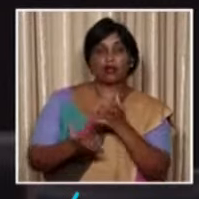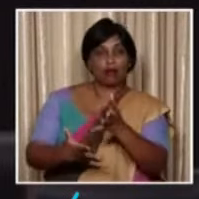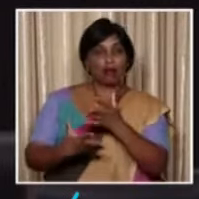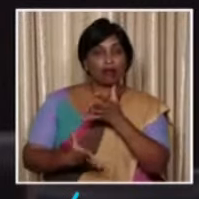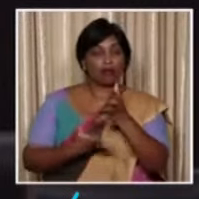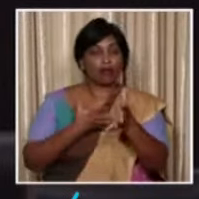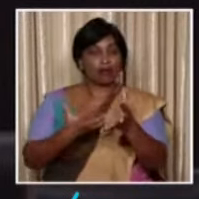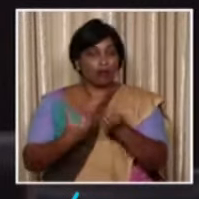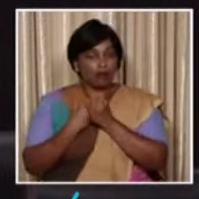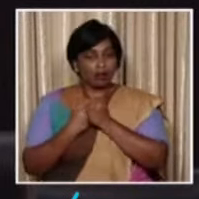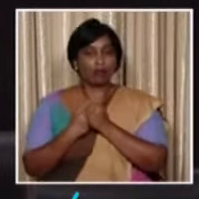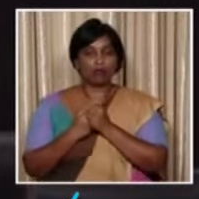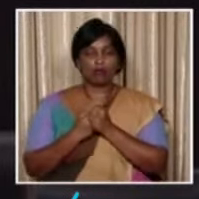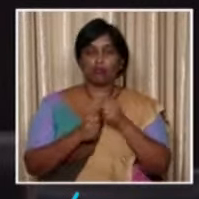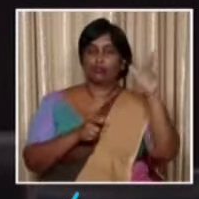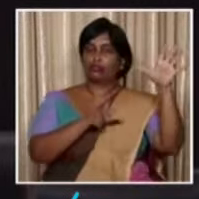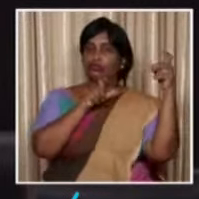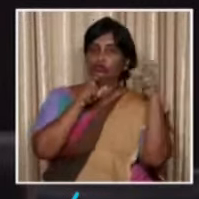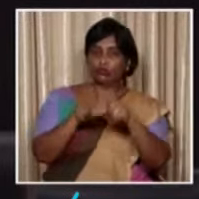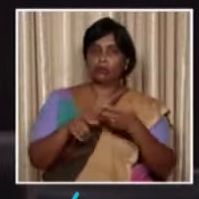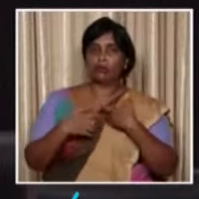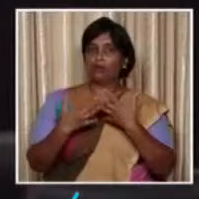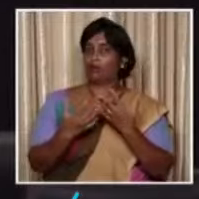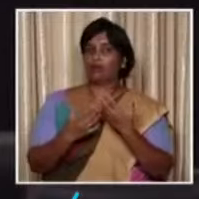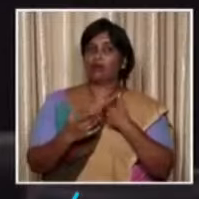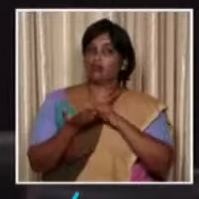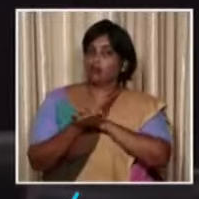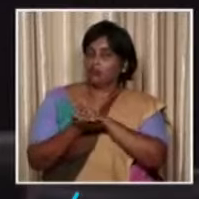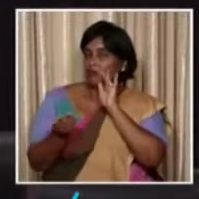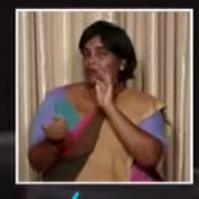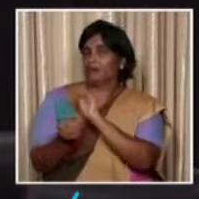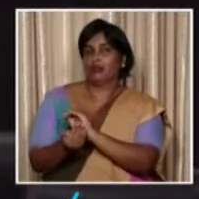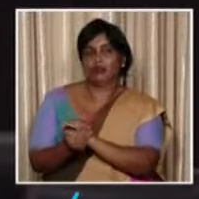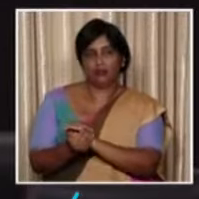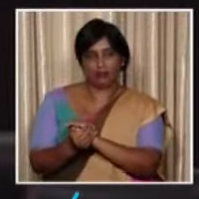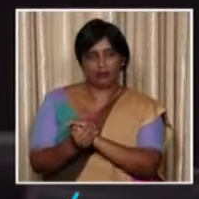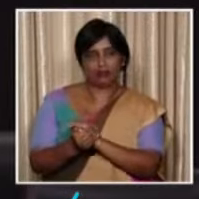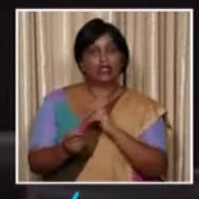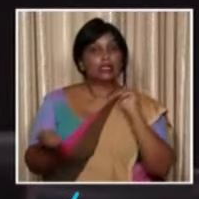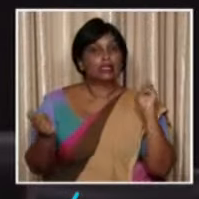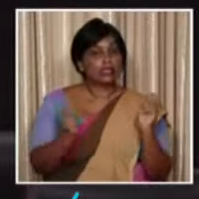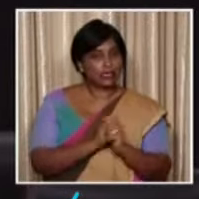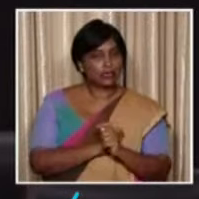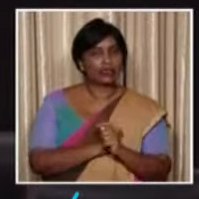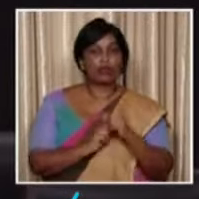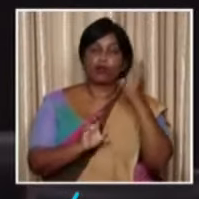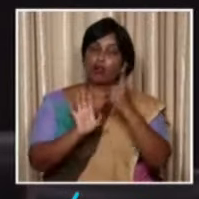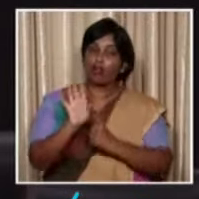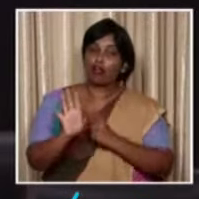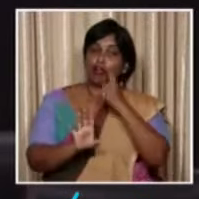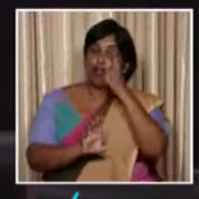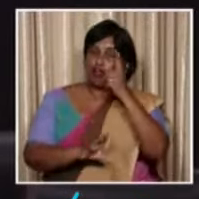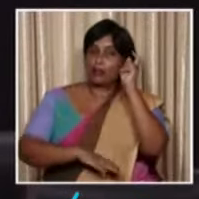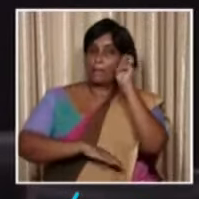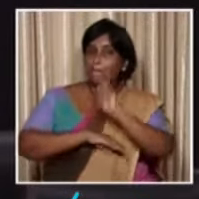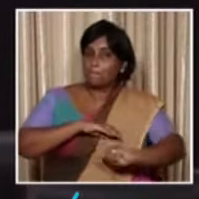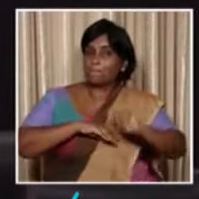මම බාර ගන්නකොටම තහනම් වෙලා තිබ්බේ ඒක අපි ආරක්ෂා කරගත්තා ක්‍රිකට් එකට මම අවුරුද්දක් සැලසුම